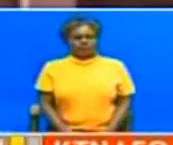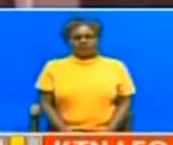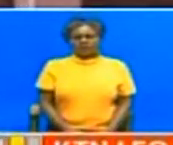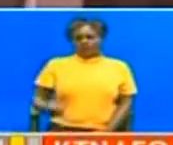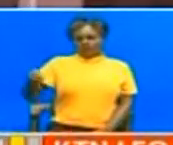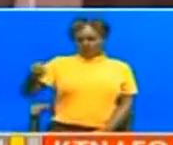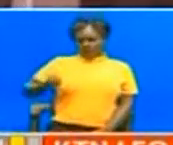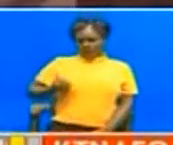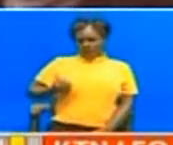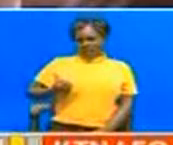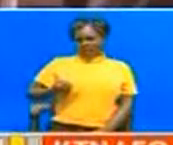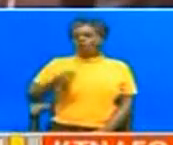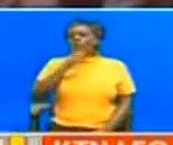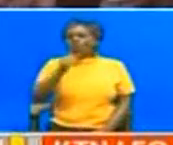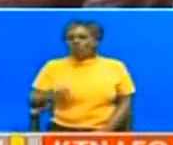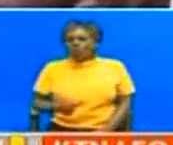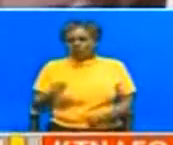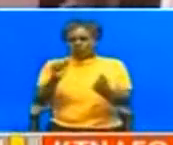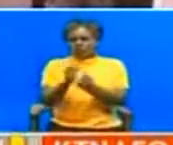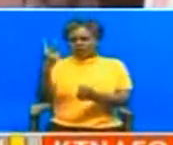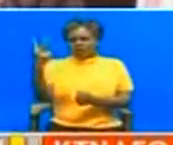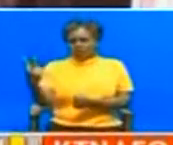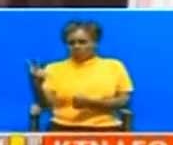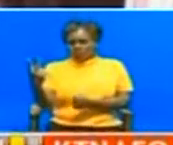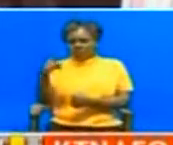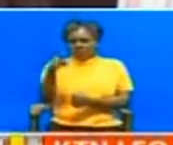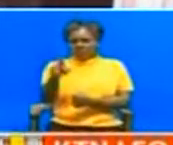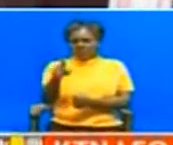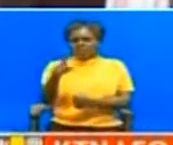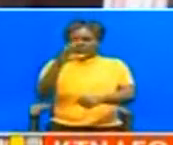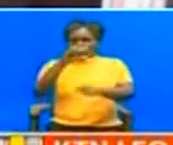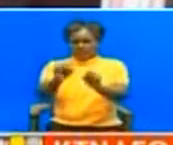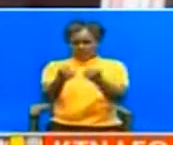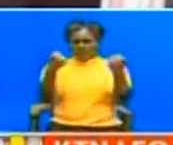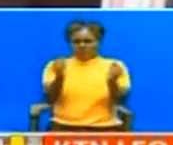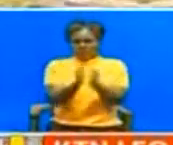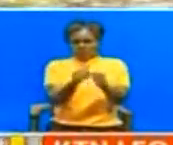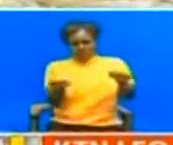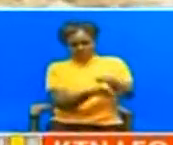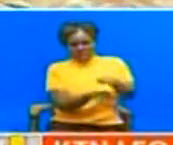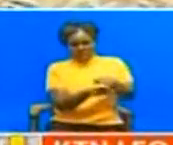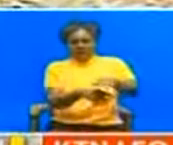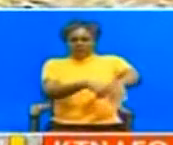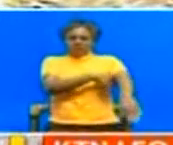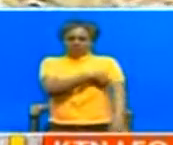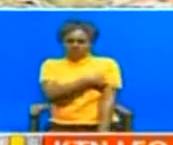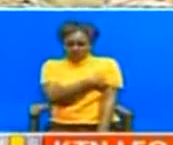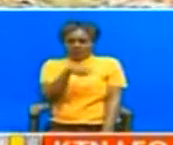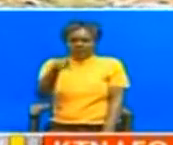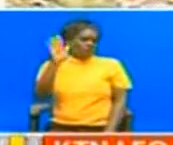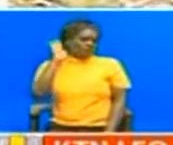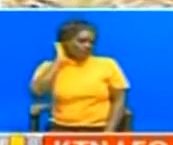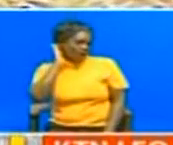Wasichana hao wote wakiwa katika umri ya miaka 12 walinusuriwa na naibu wa chifu ya kata ndogo ya Sinonkai baada ya kufahamishwa